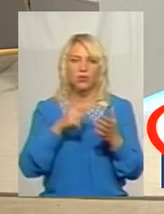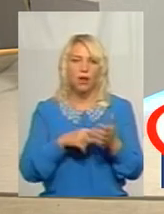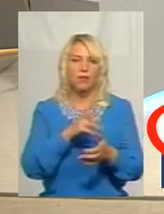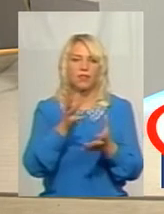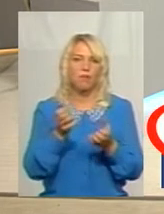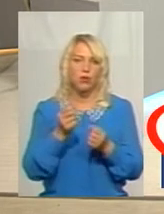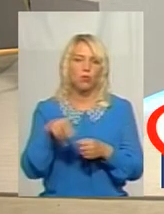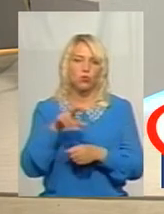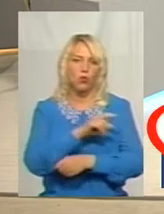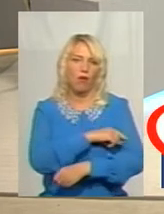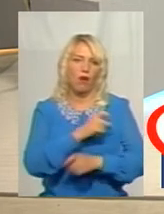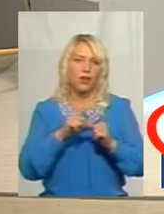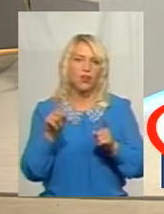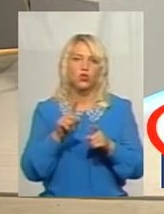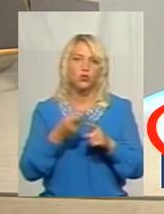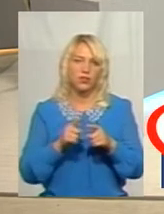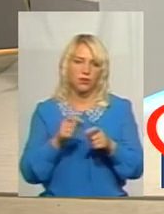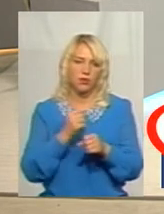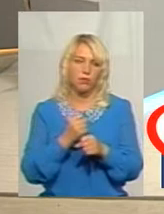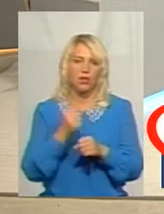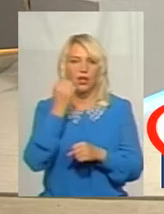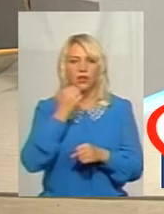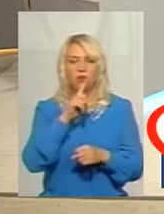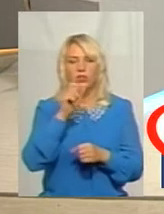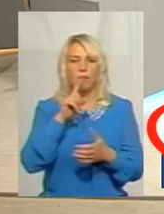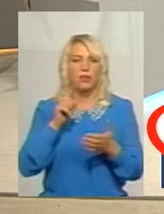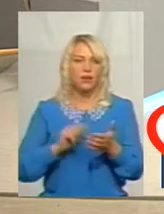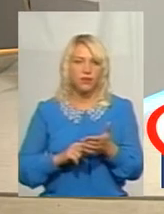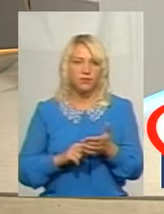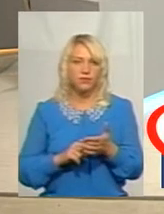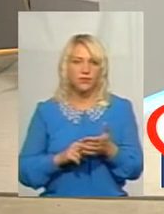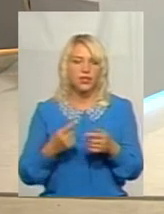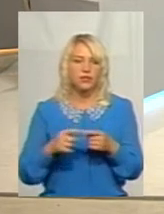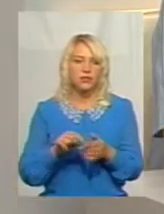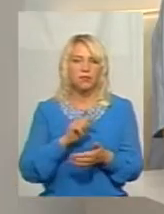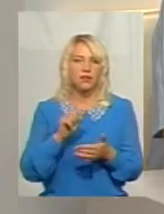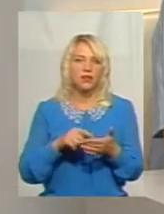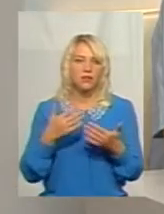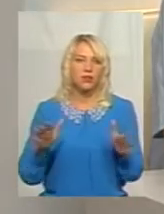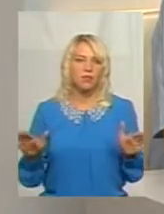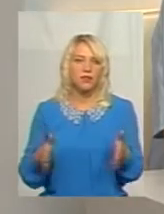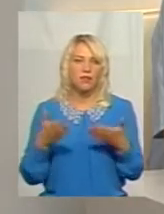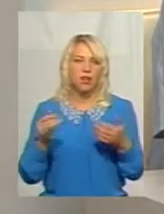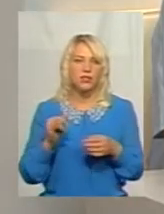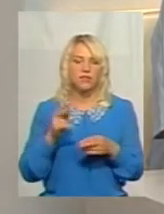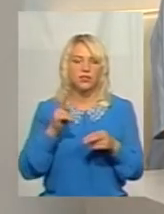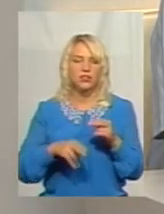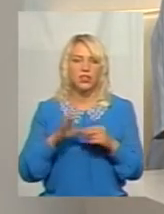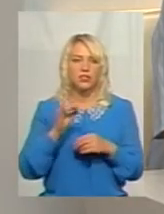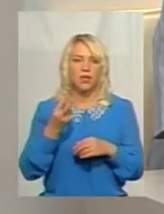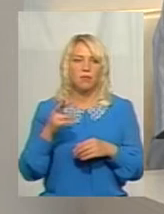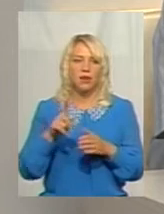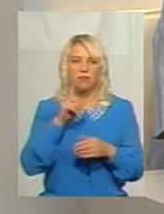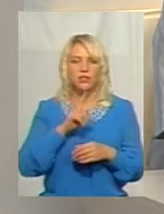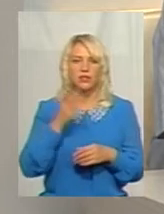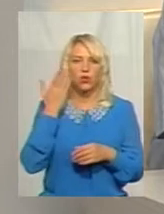цим робити? Дякую. І я дякую за питання. Це питання вже піднімалося в кінці серпня місяця, якраз